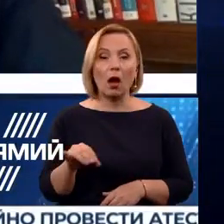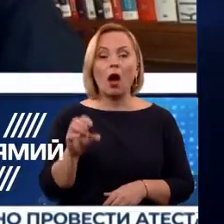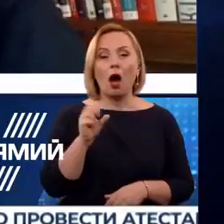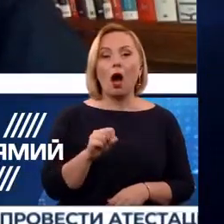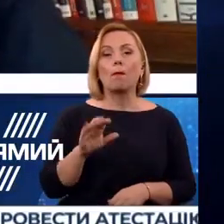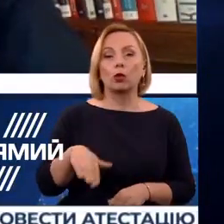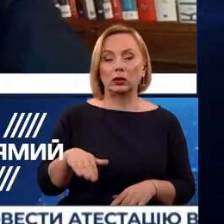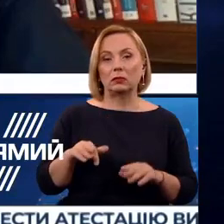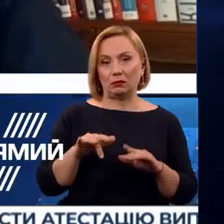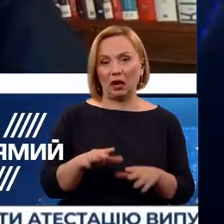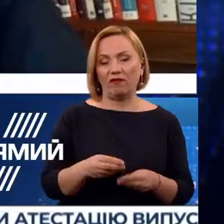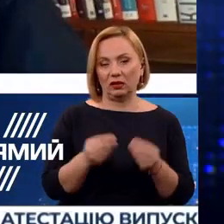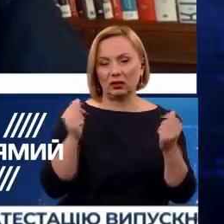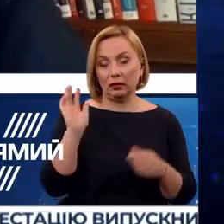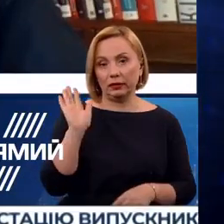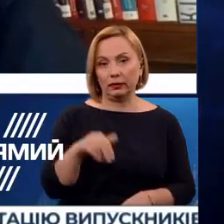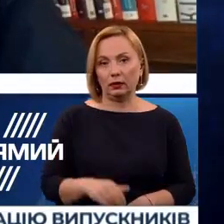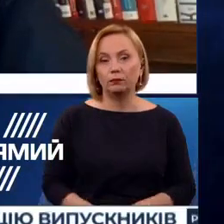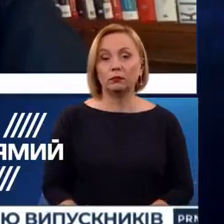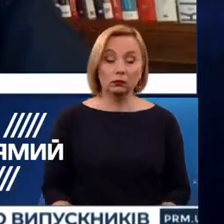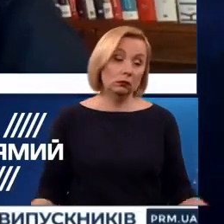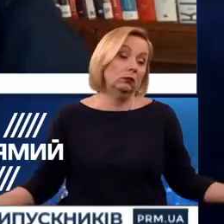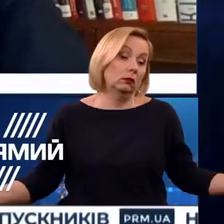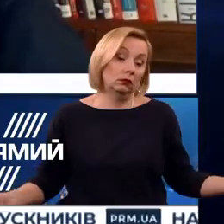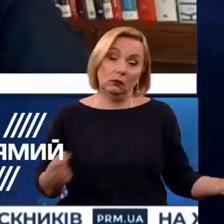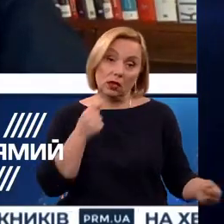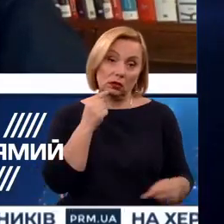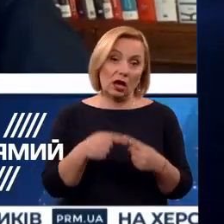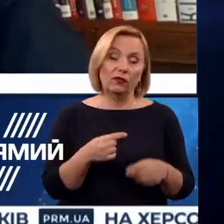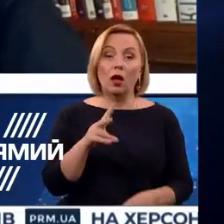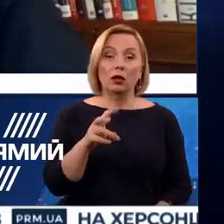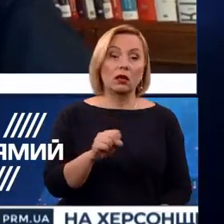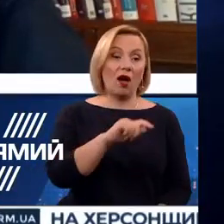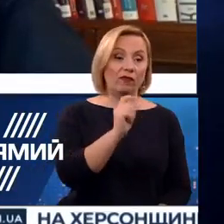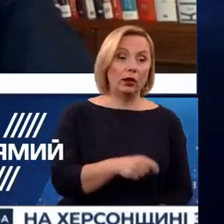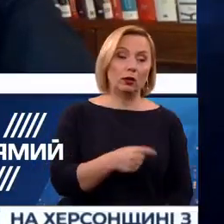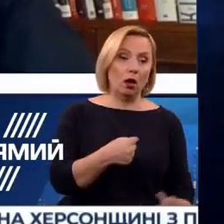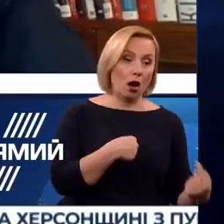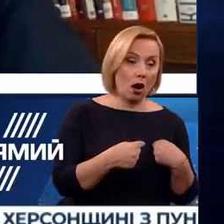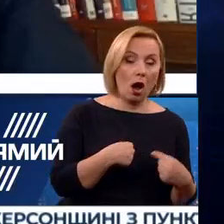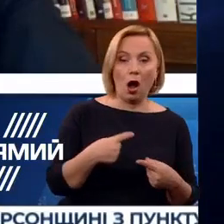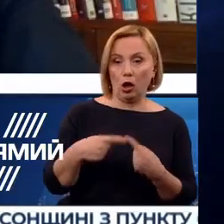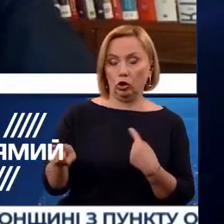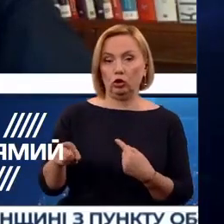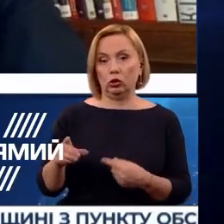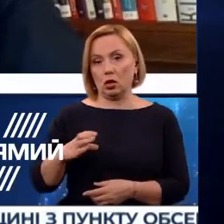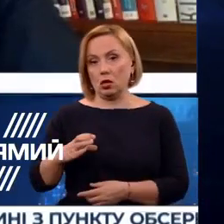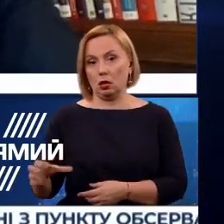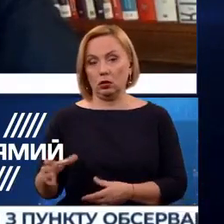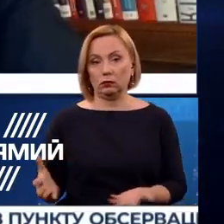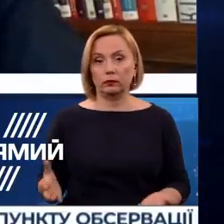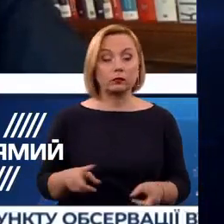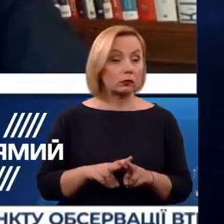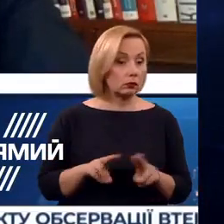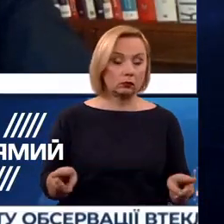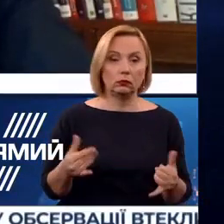справа зникне. Будь ласка. Ну так справді завжди, що на війні одні страждають, а інші наживаються. От так само на цій чумі.